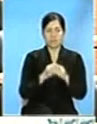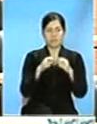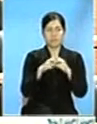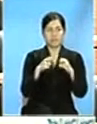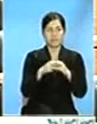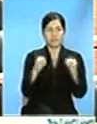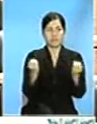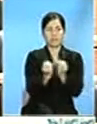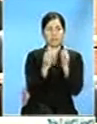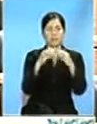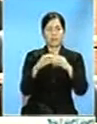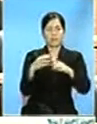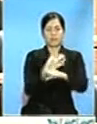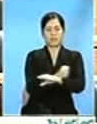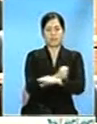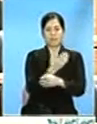เมือง